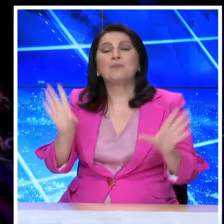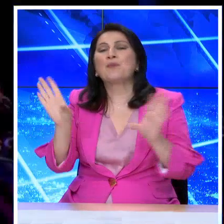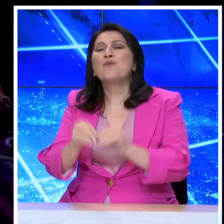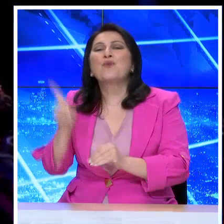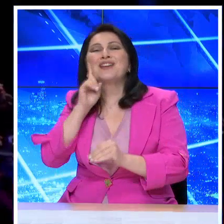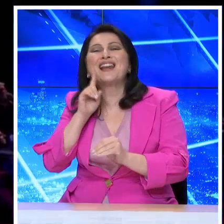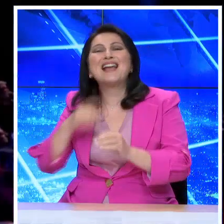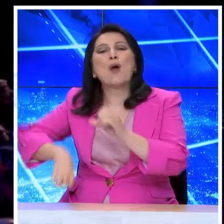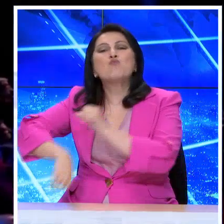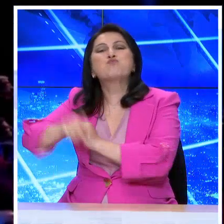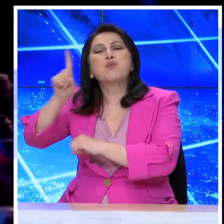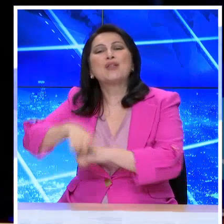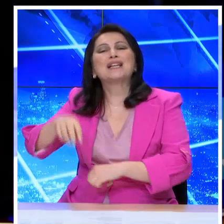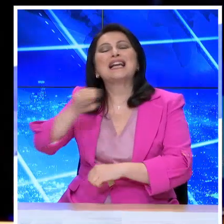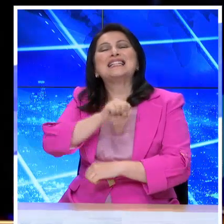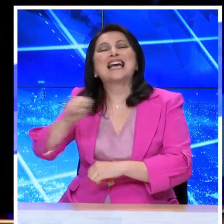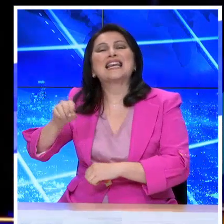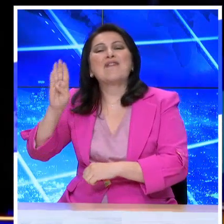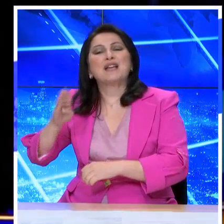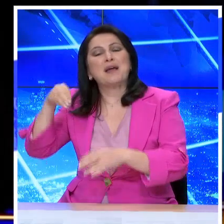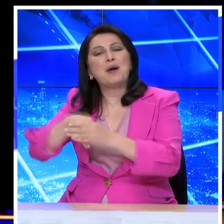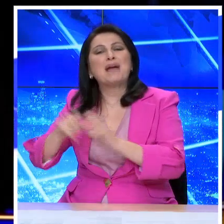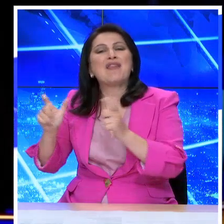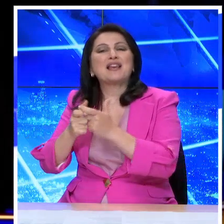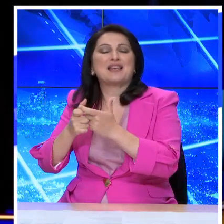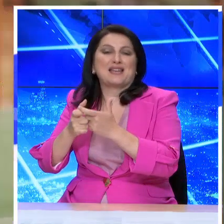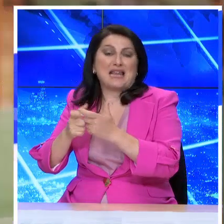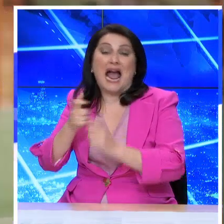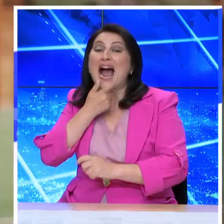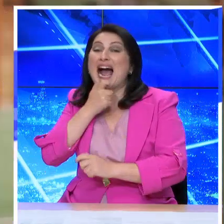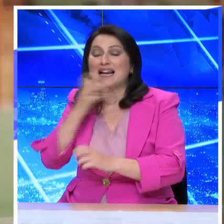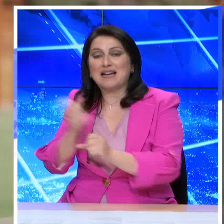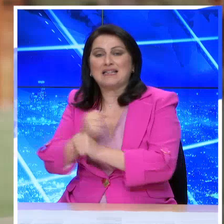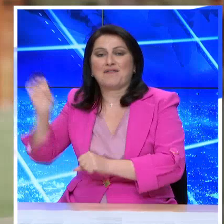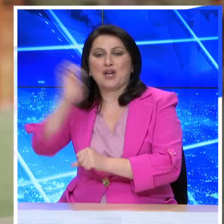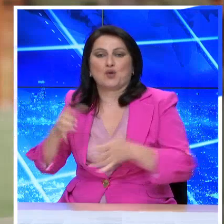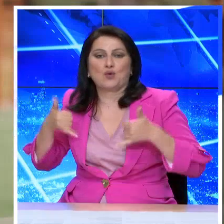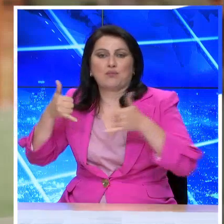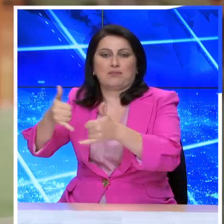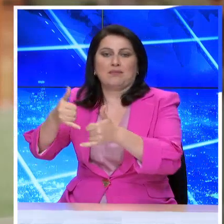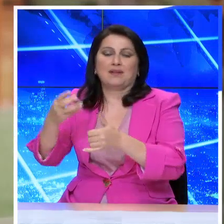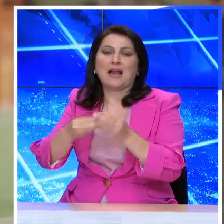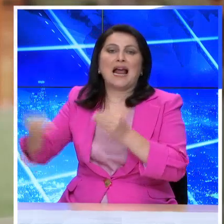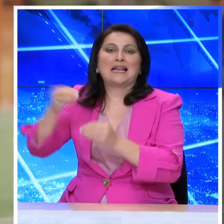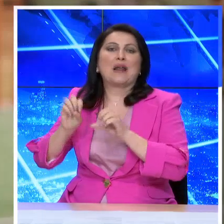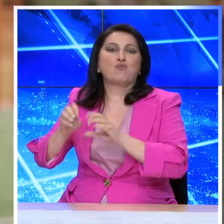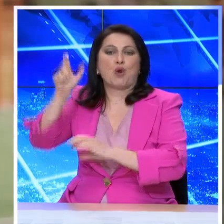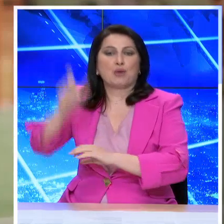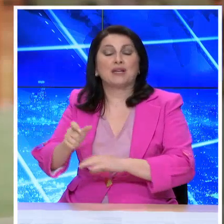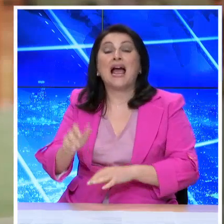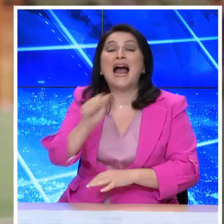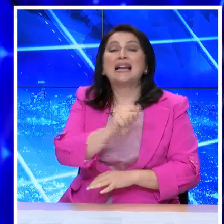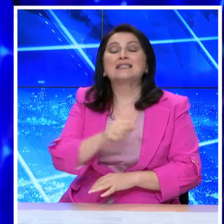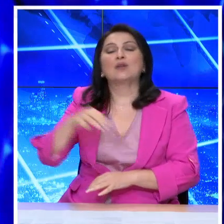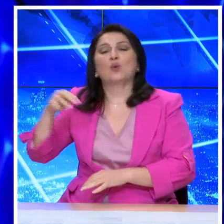η Σαρίνα Βίχμαν, που οδηγήθηκε στην Εθνική Αγγλία στην κατάκτηση του Euro, ήταν η κορυφαία προπονήτρια. Ενώ η Αλεξία Πουτέγιας,